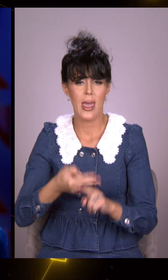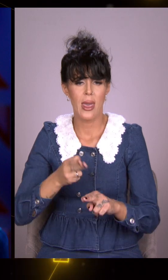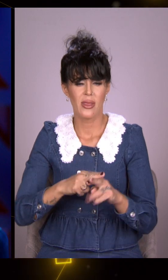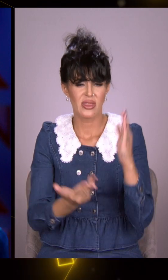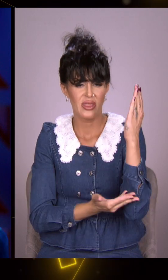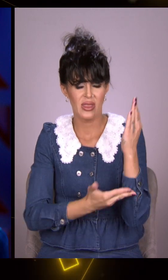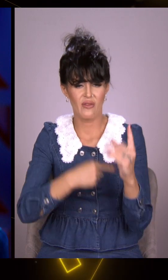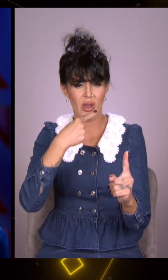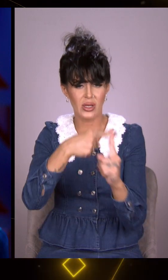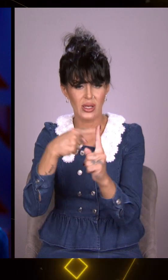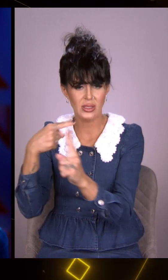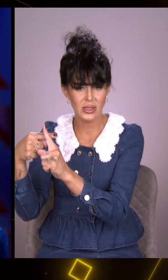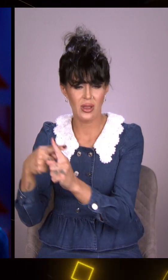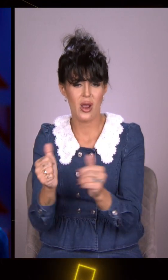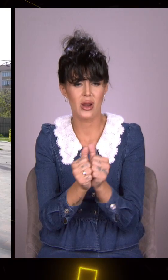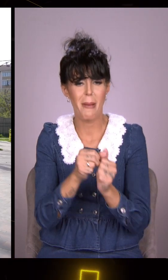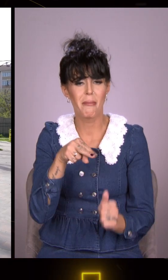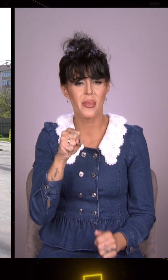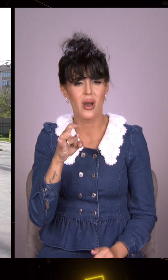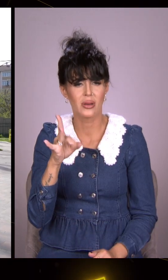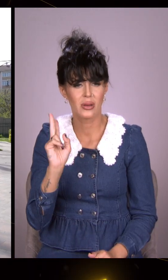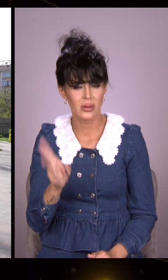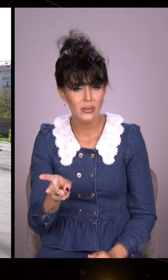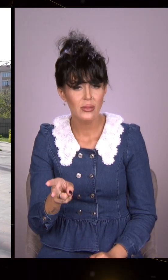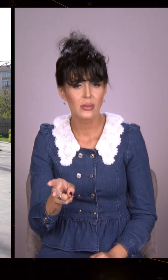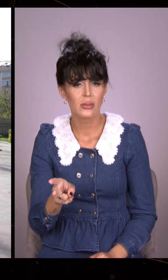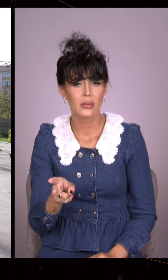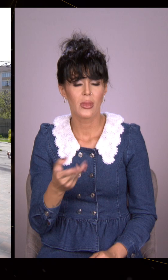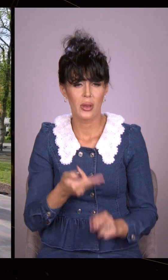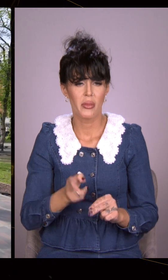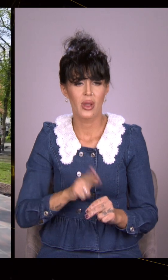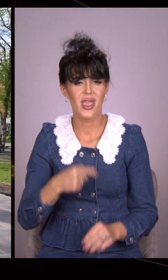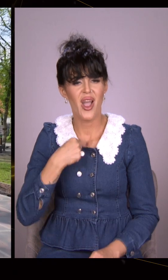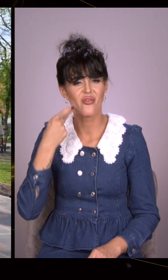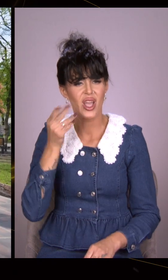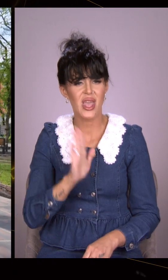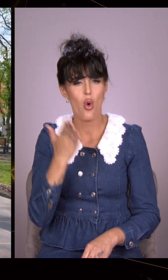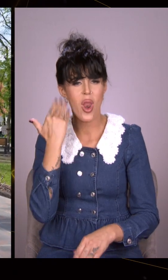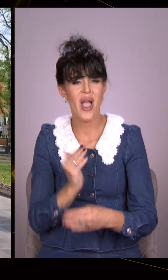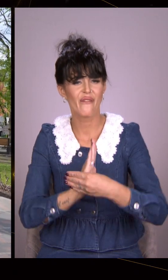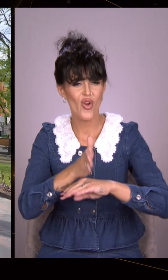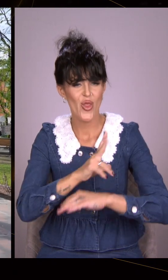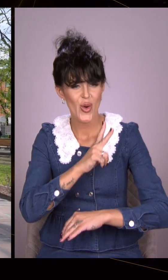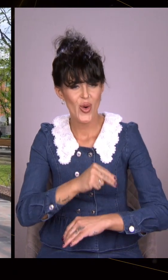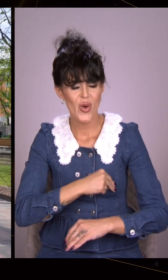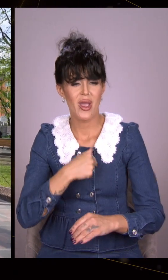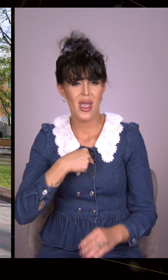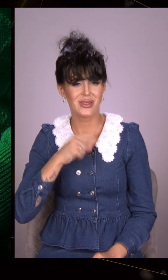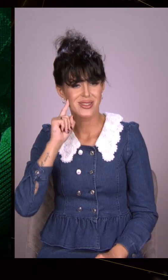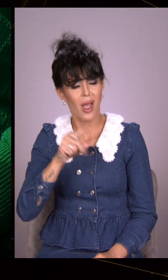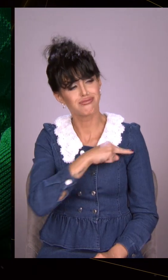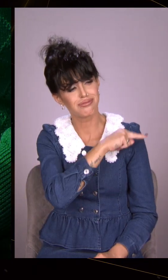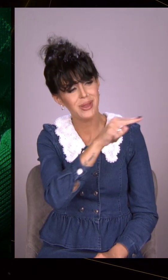і цей парк «Мама». Я як їздила до них, я через нього переходила. Я знала кожен уголочок цього